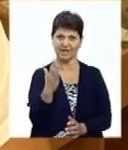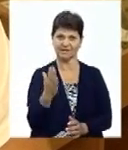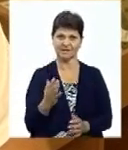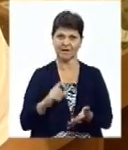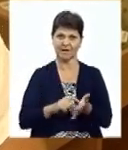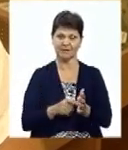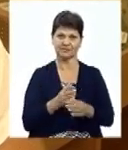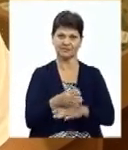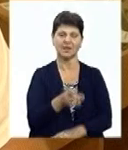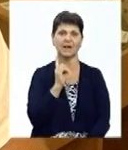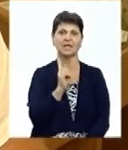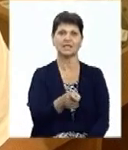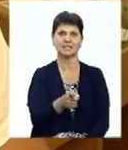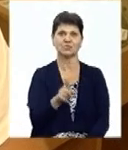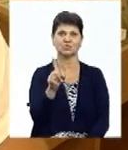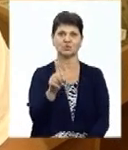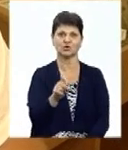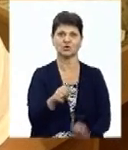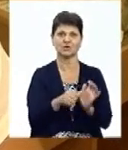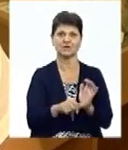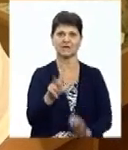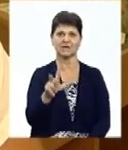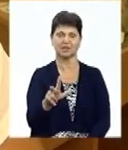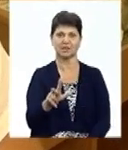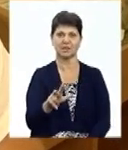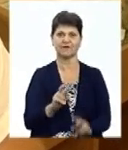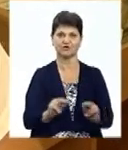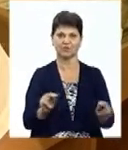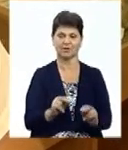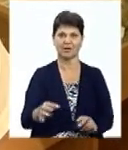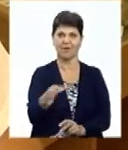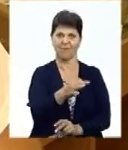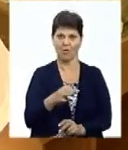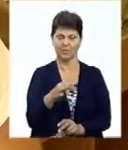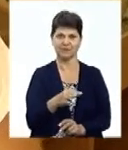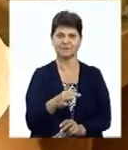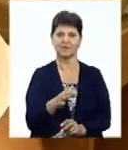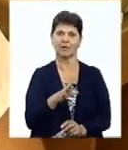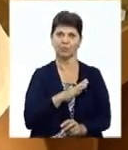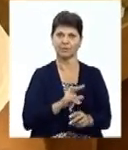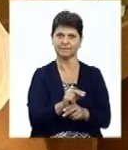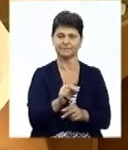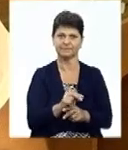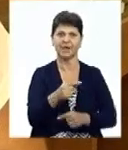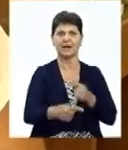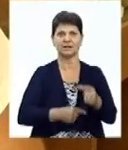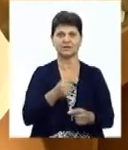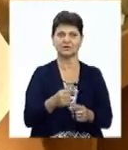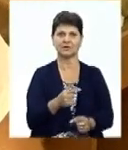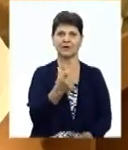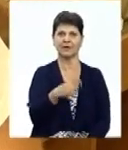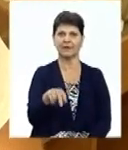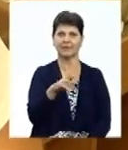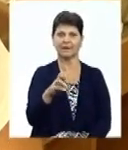області 1163. Всі вони були охоплені підвищенням кваліфікації через платформу ЕДЕРА, де